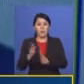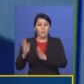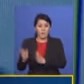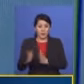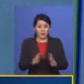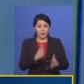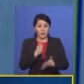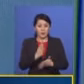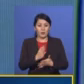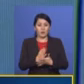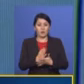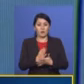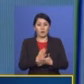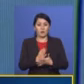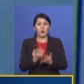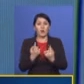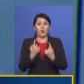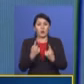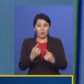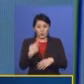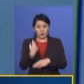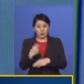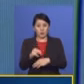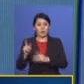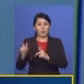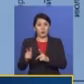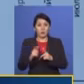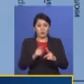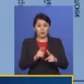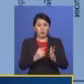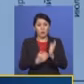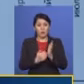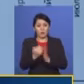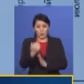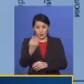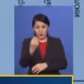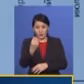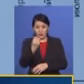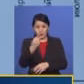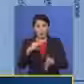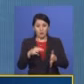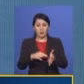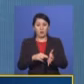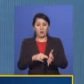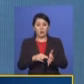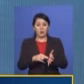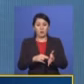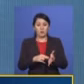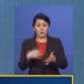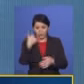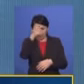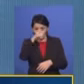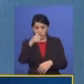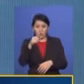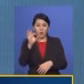де респонденттердің ірі сатып алуларға дайындығы артуда. Азық-түлік тауарлары бағасының жылдық өсуі ағымдағы жылғы